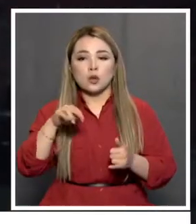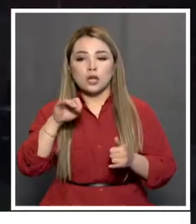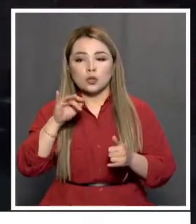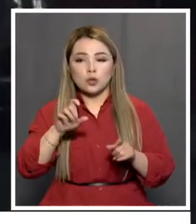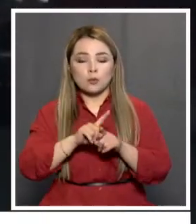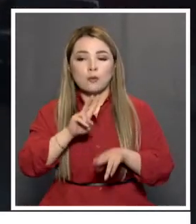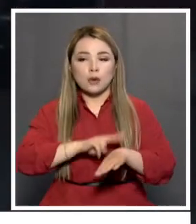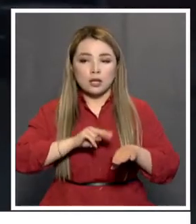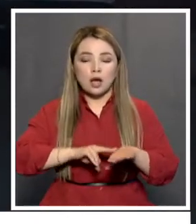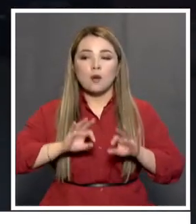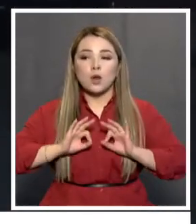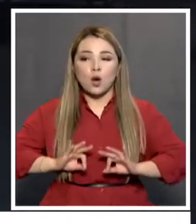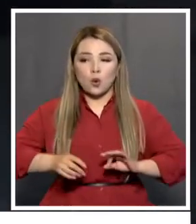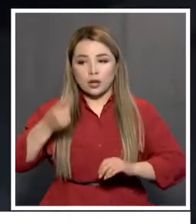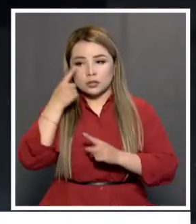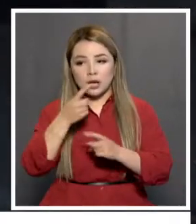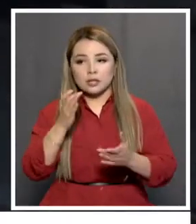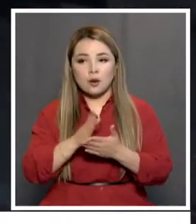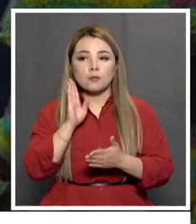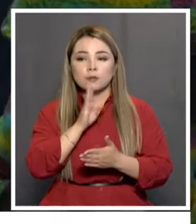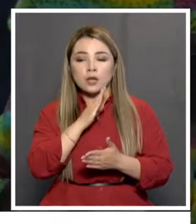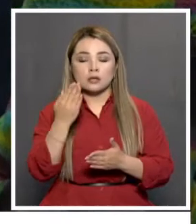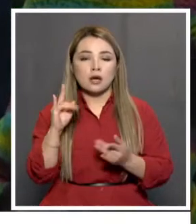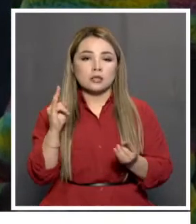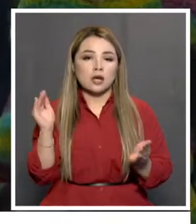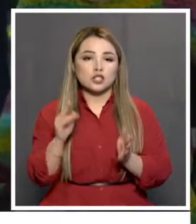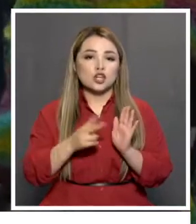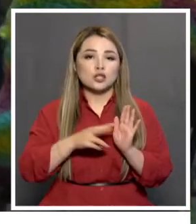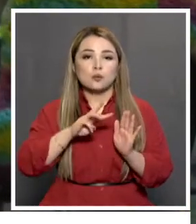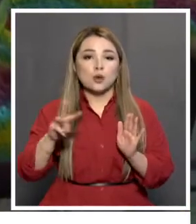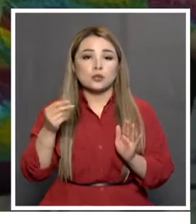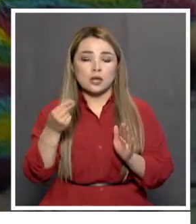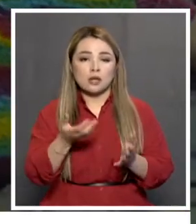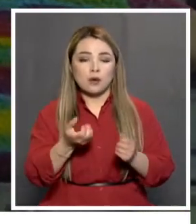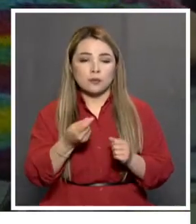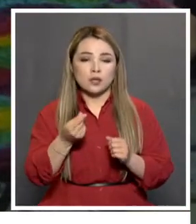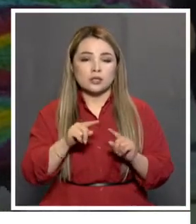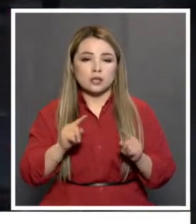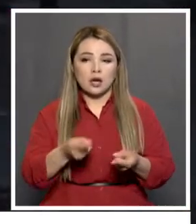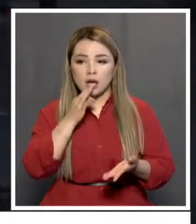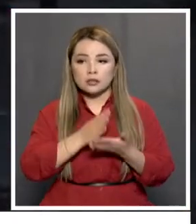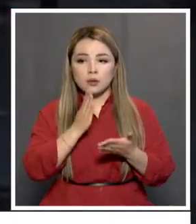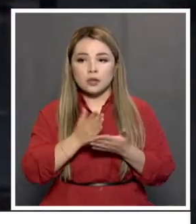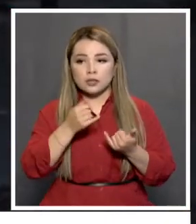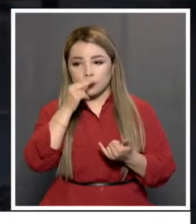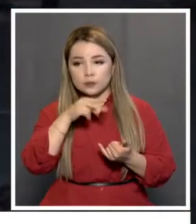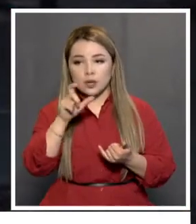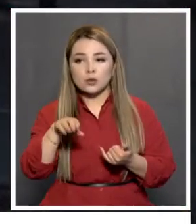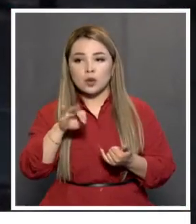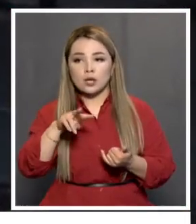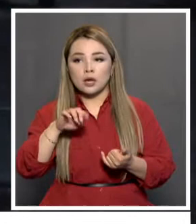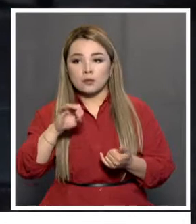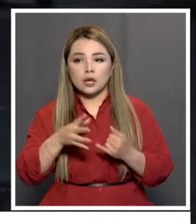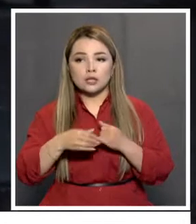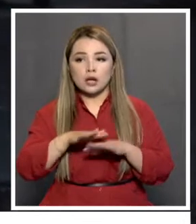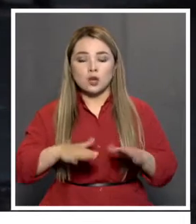мен прокуратураға хабарлаған. Ақыры баланың анасы 7 миллион теңген алу кезінде қолға түсті. Тергеу барысында күдіктінің Төлебе ауданының тұрғыны